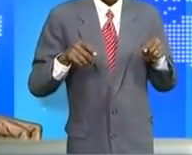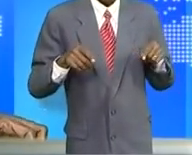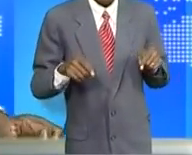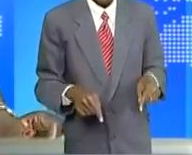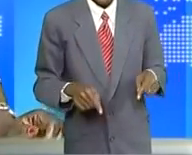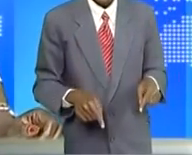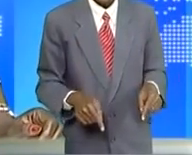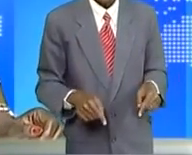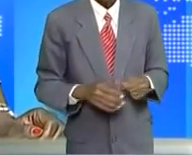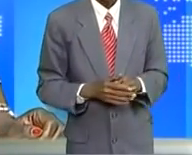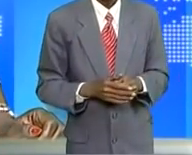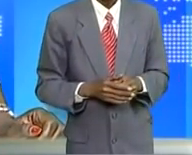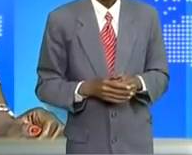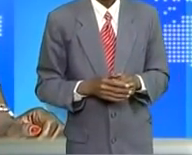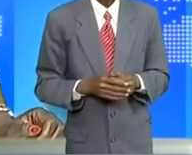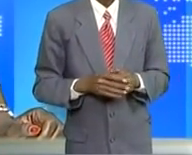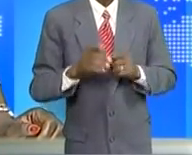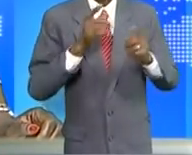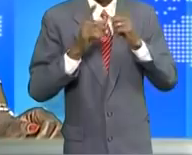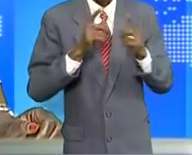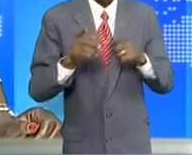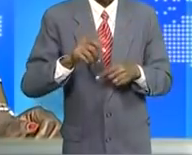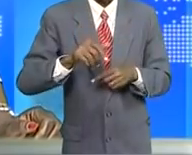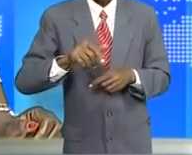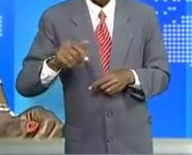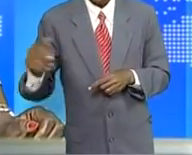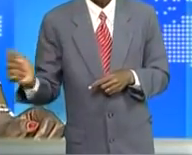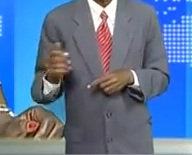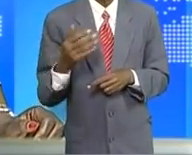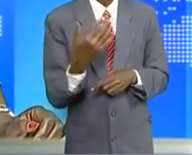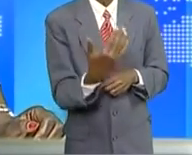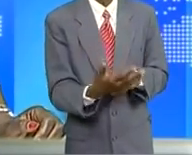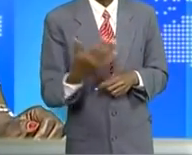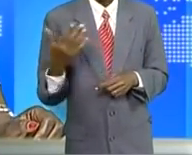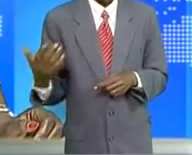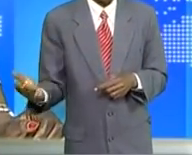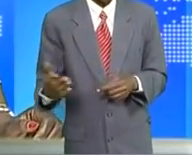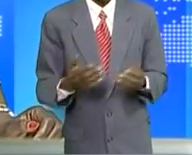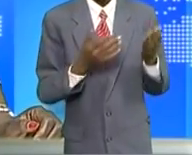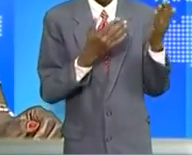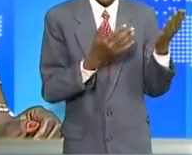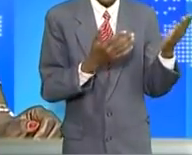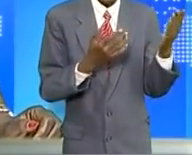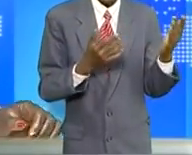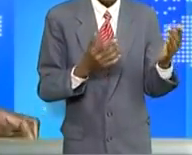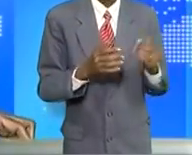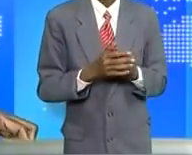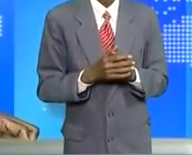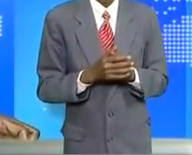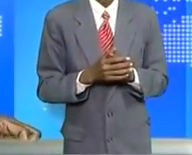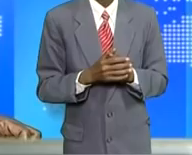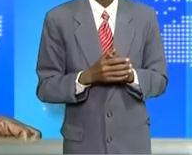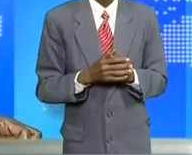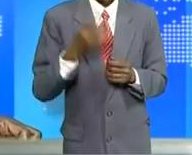du Congo. Ce géant minier, au-delà des nouvelles acquisitions dans l'exploitation, projette une production